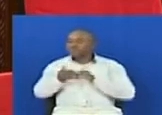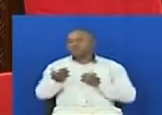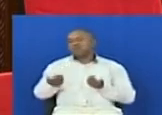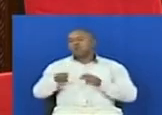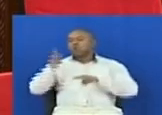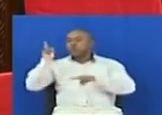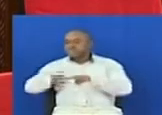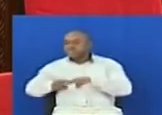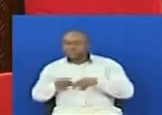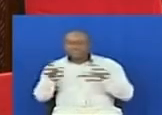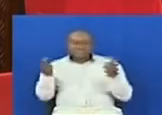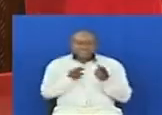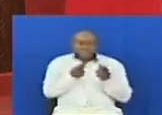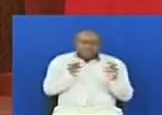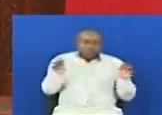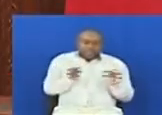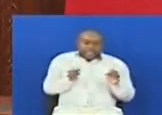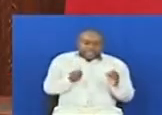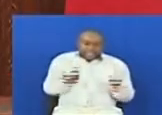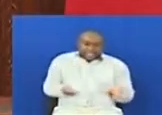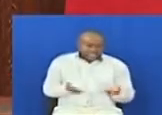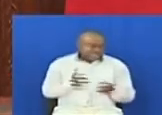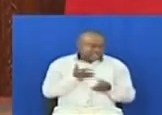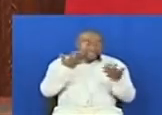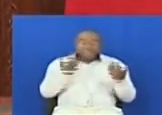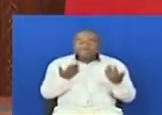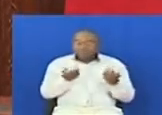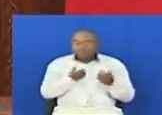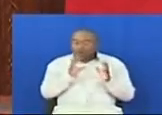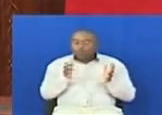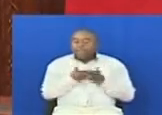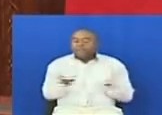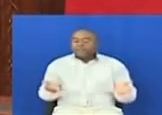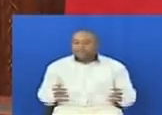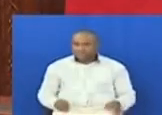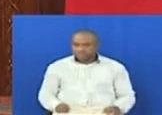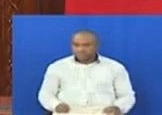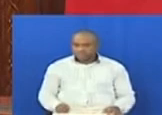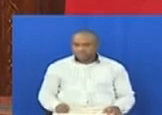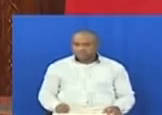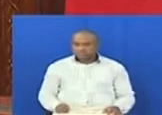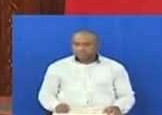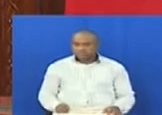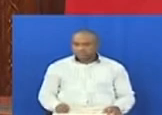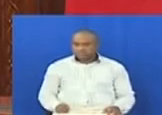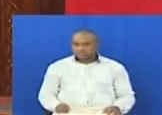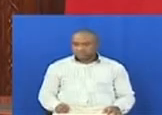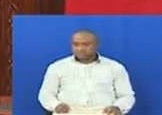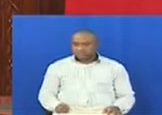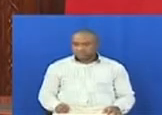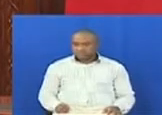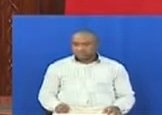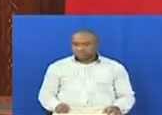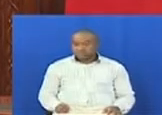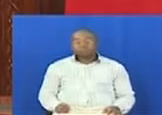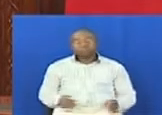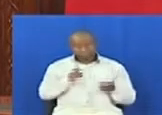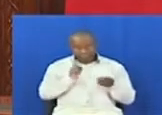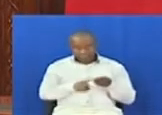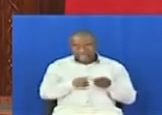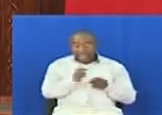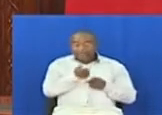malaria, kama magonjwa mengine ambayo binadamu wa kawaida anaweza akafa. Leo tungekuwa ndani, tungekuwa wapi saa hizi? Halafu